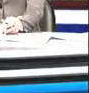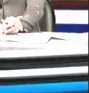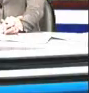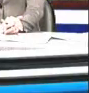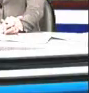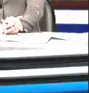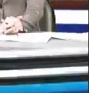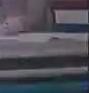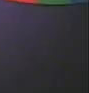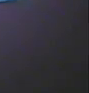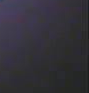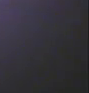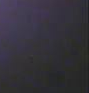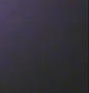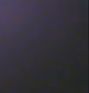ญค่ะ